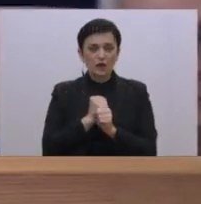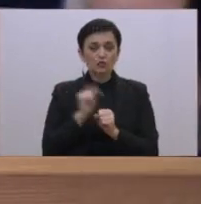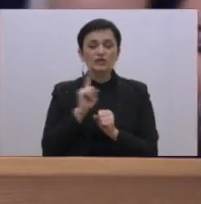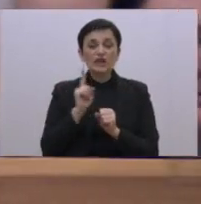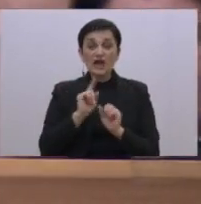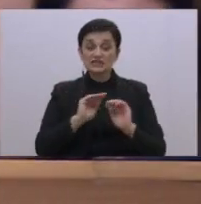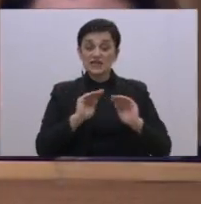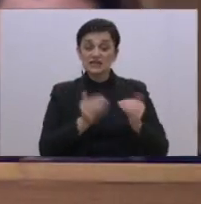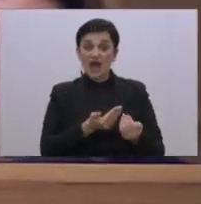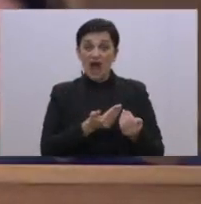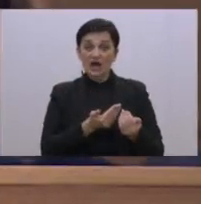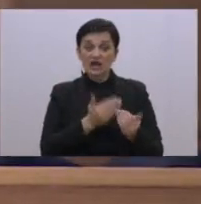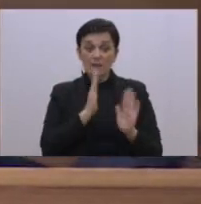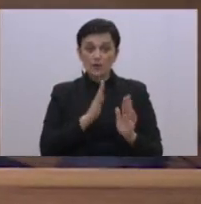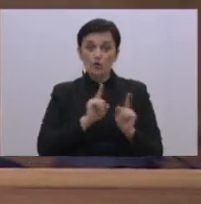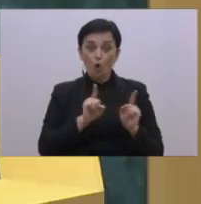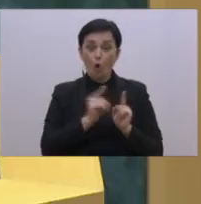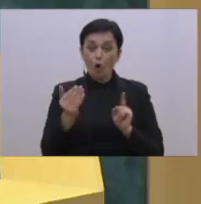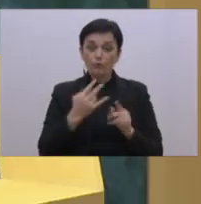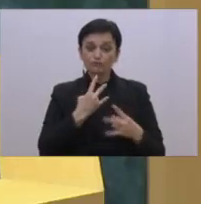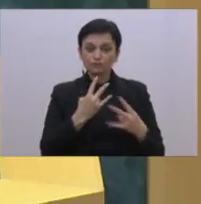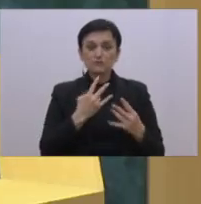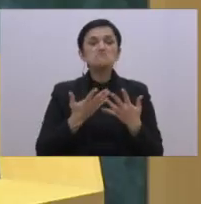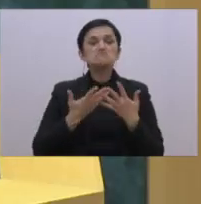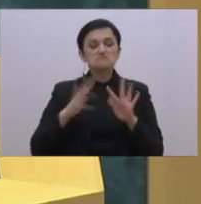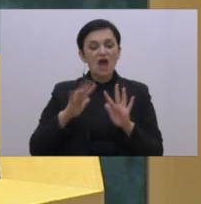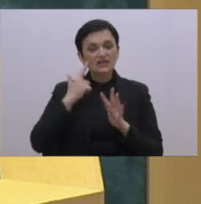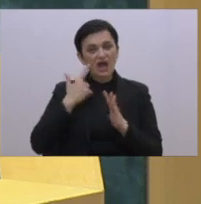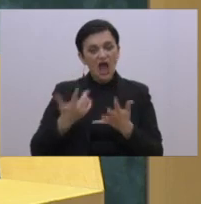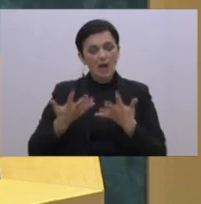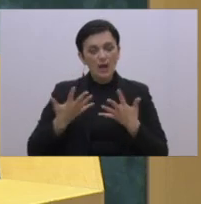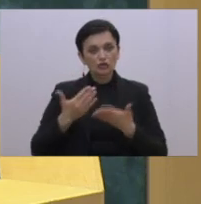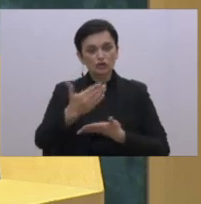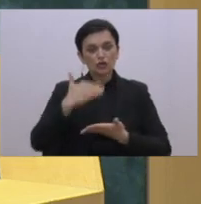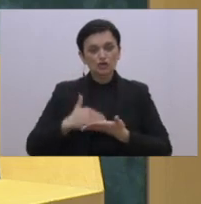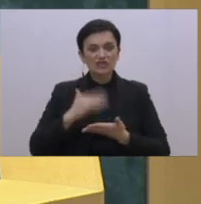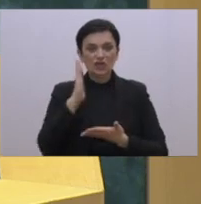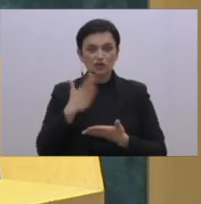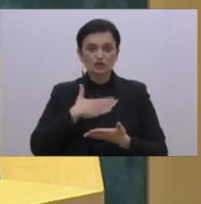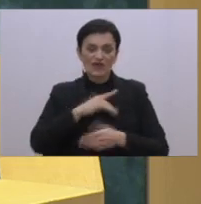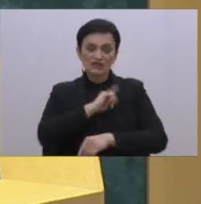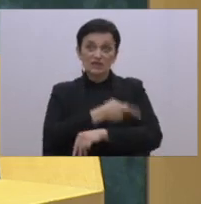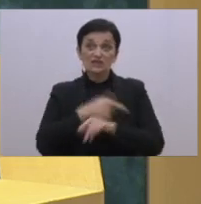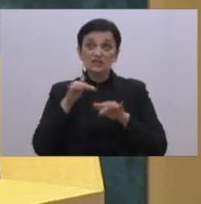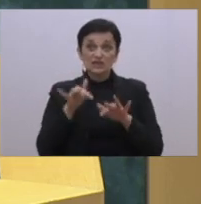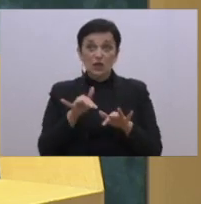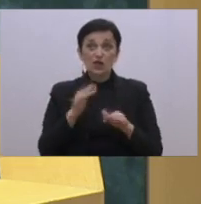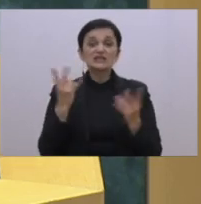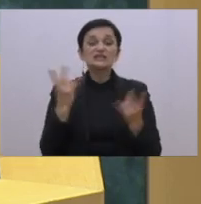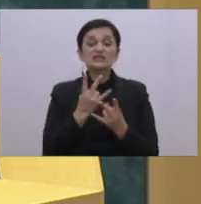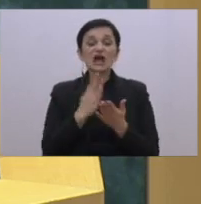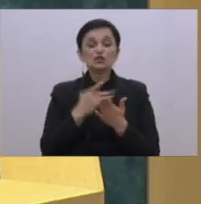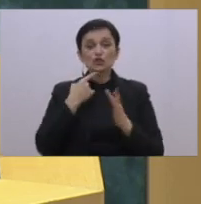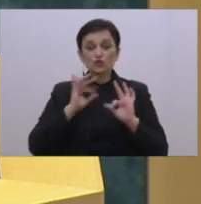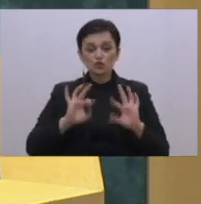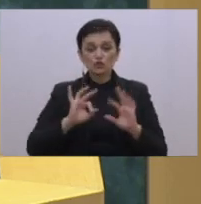უფრო ნაკლები იქნება ობსტრუქცია ოპოზიციის მხრიდან, მით უფრო ეფექტური და შედეგიანი იქნება ჩვენი ძალისხმევა. საჭიროა